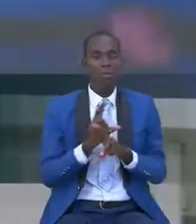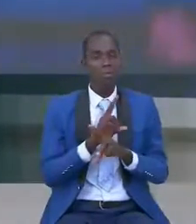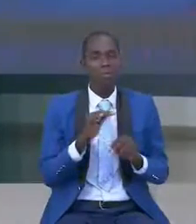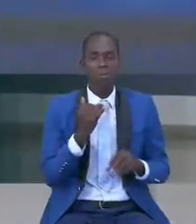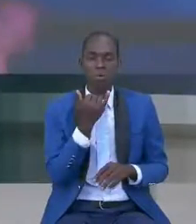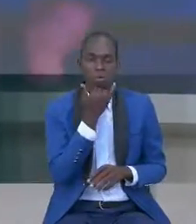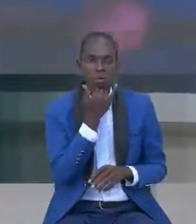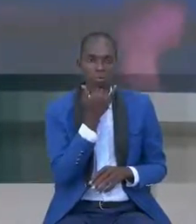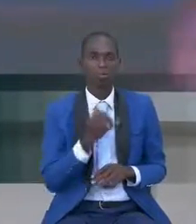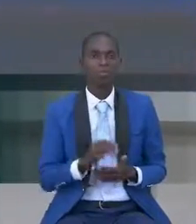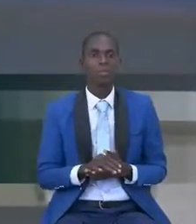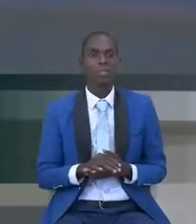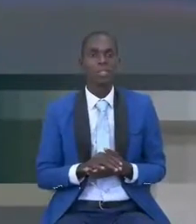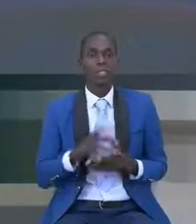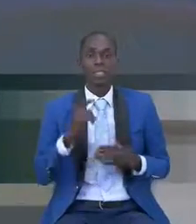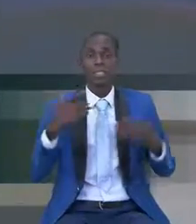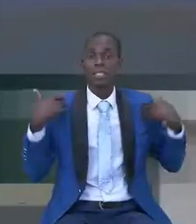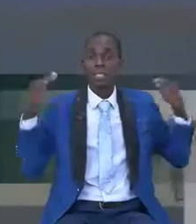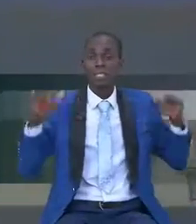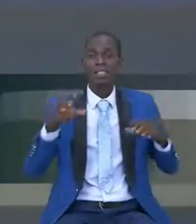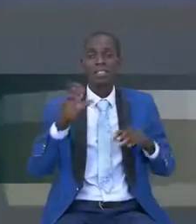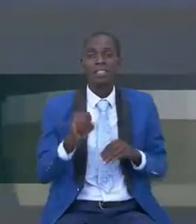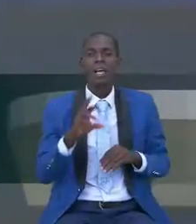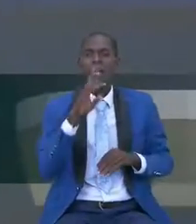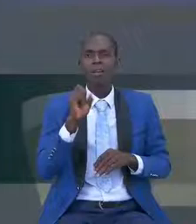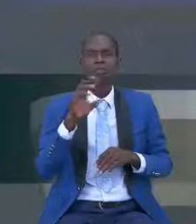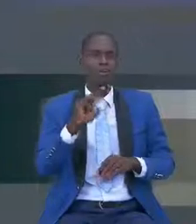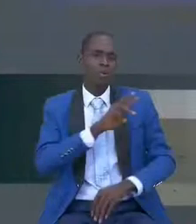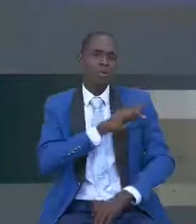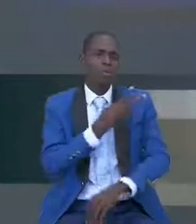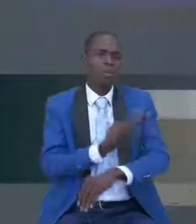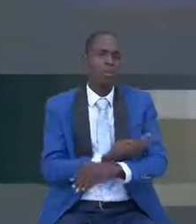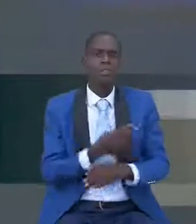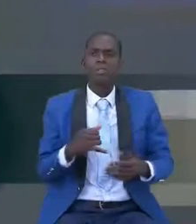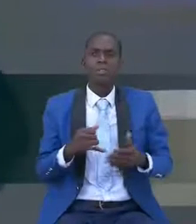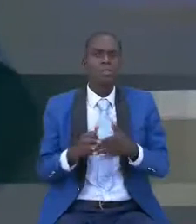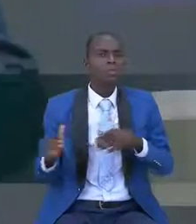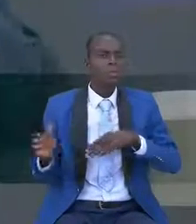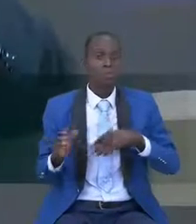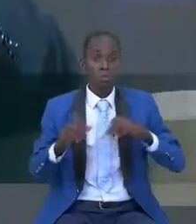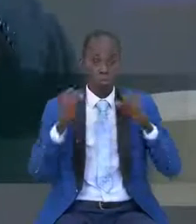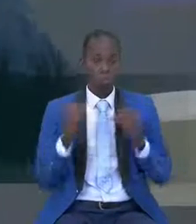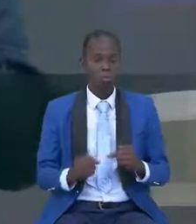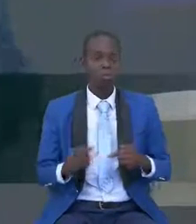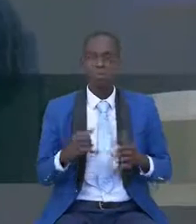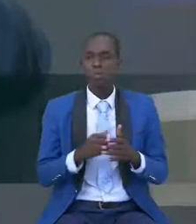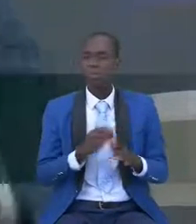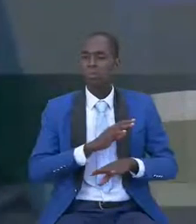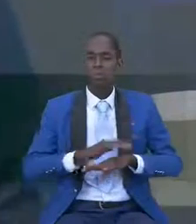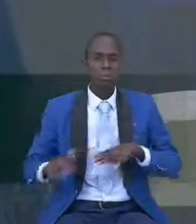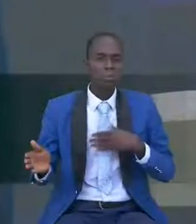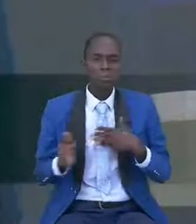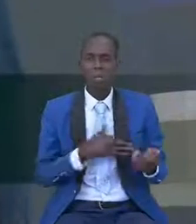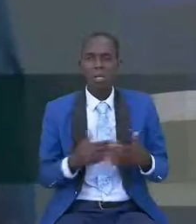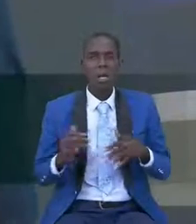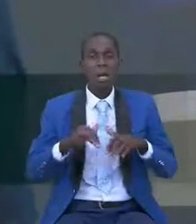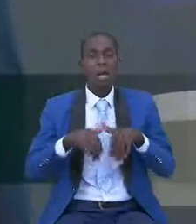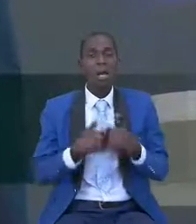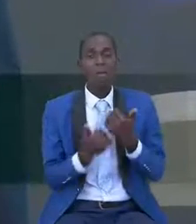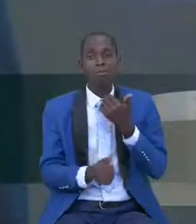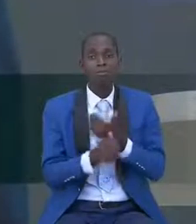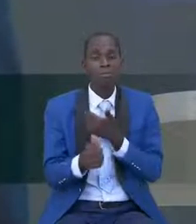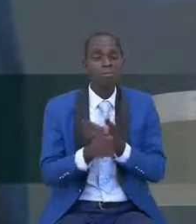mauvais. Les anges sont si puissants, et peu importe combien ces lions